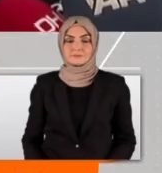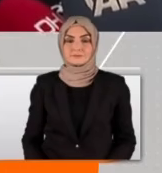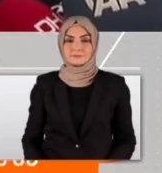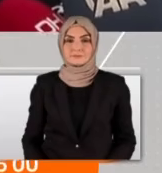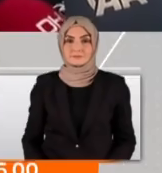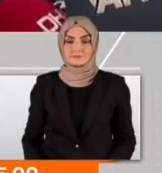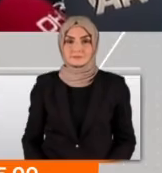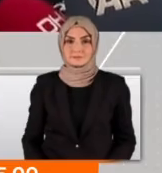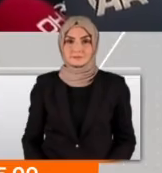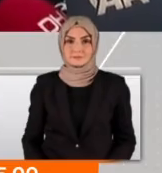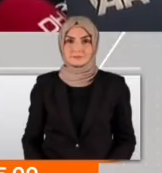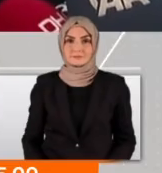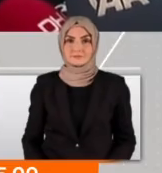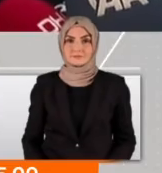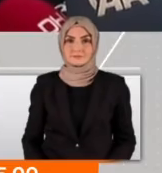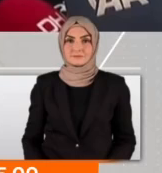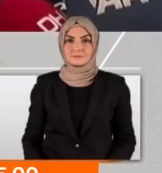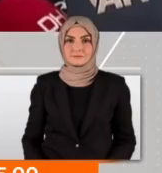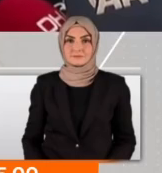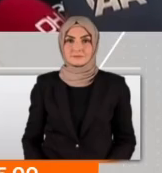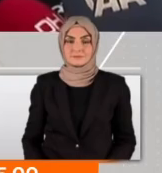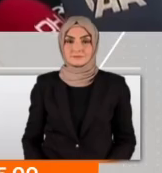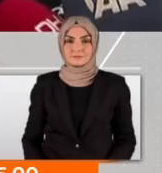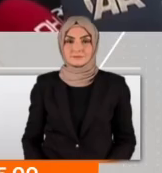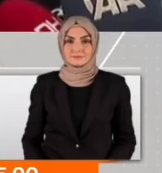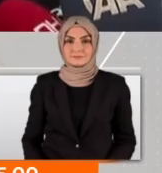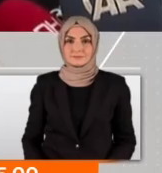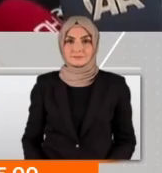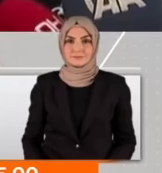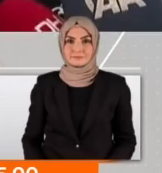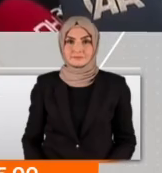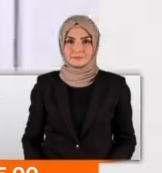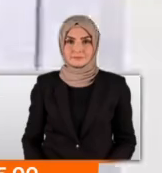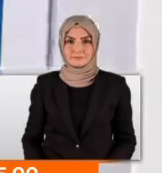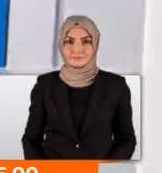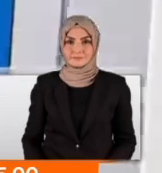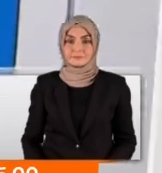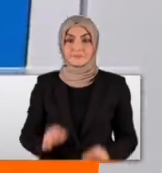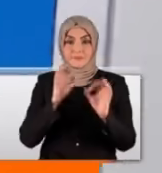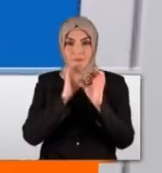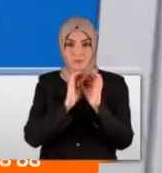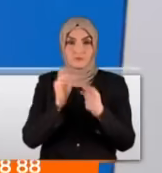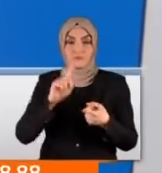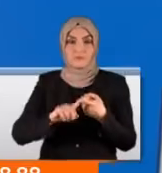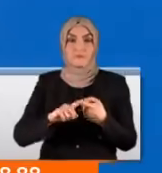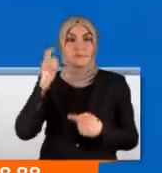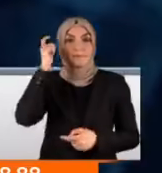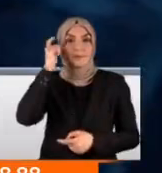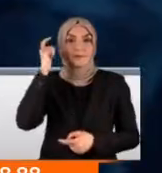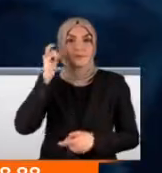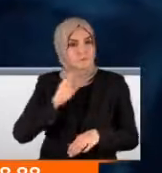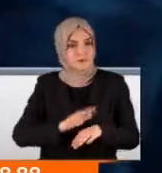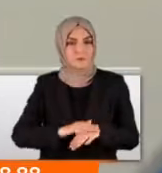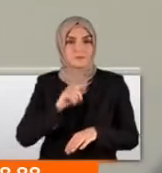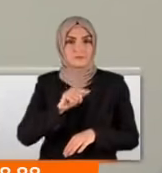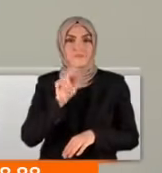tamamlayıp Türkiye'nin wlp yerli ve milli aşısını Biz Elimizi almak istiyoruz imzalı velete Yaşı